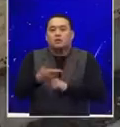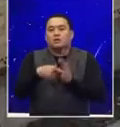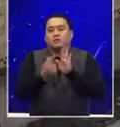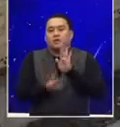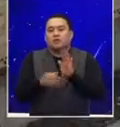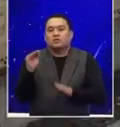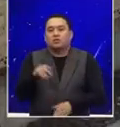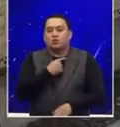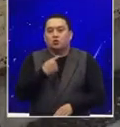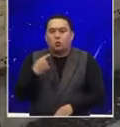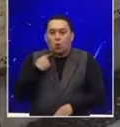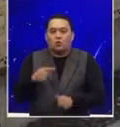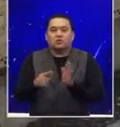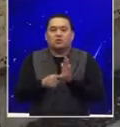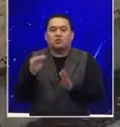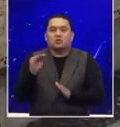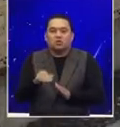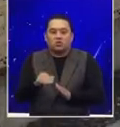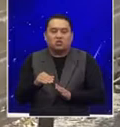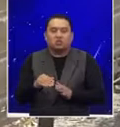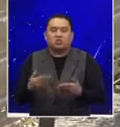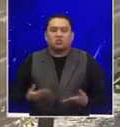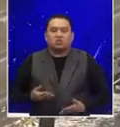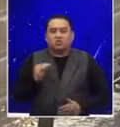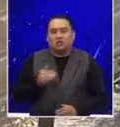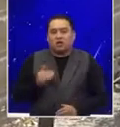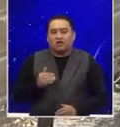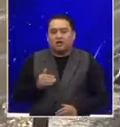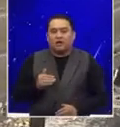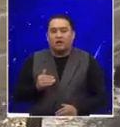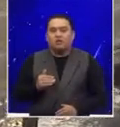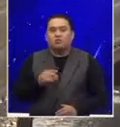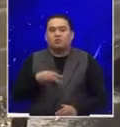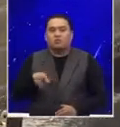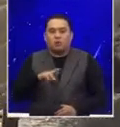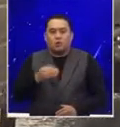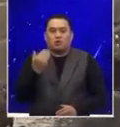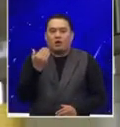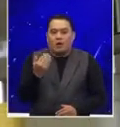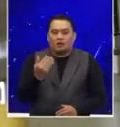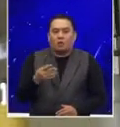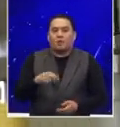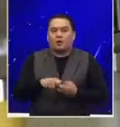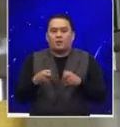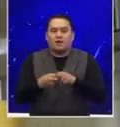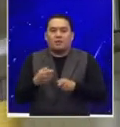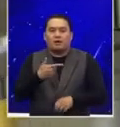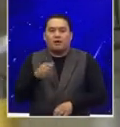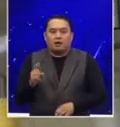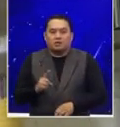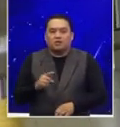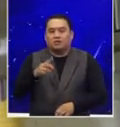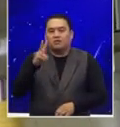тысяч талдыкурганцев. Около 7 тысяч из них – жители частного сектора. Зоя Ким также столкнулась с проблемой газоснабжения. Уже